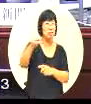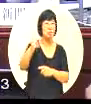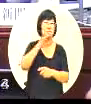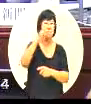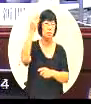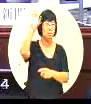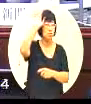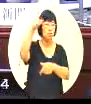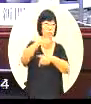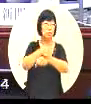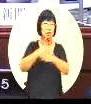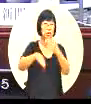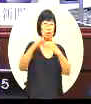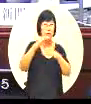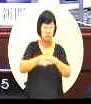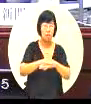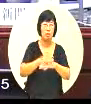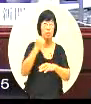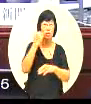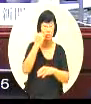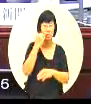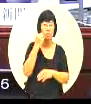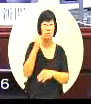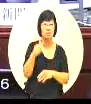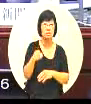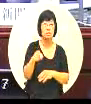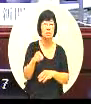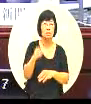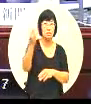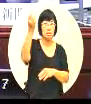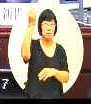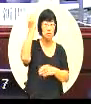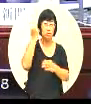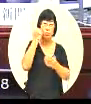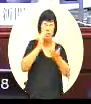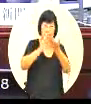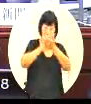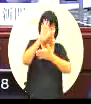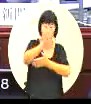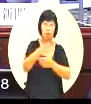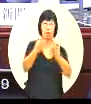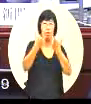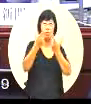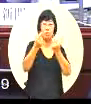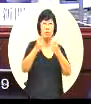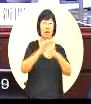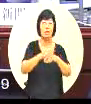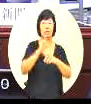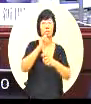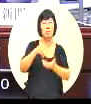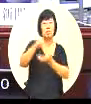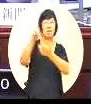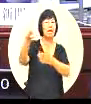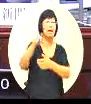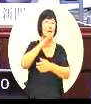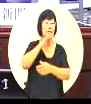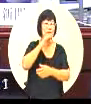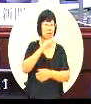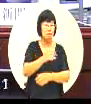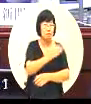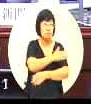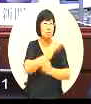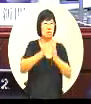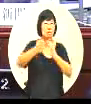给谢长廷。 我跟你讲， 下以后的市长也会说是你啦。 哦，当然，那我现在 所以现在就不需要讲这个问